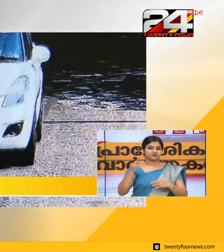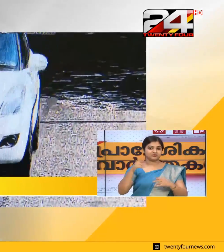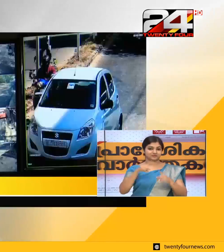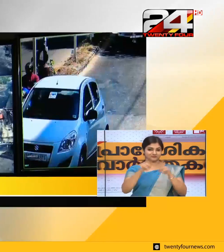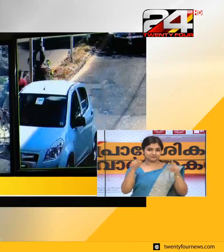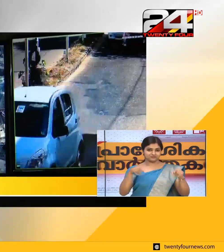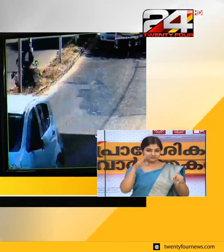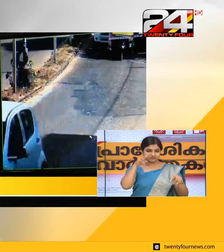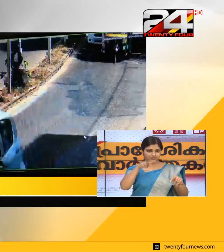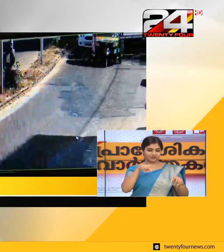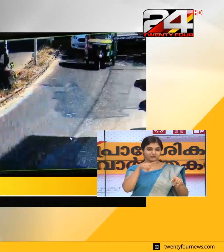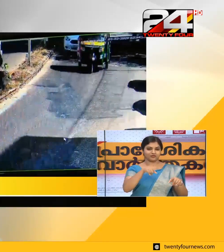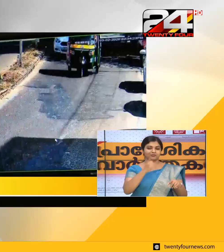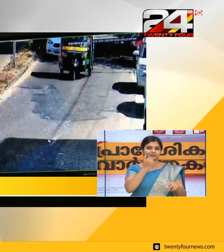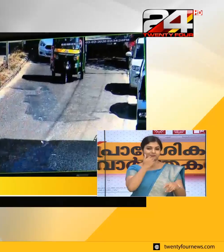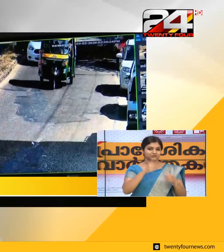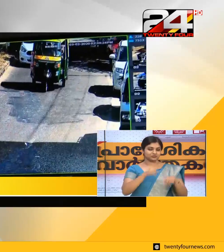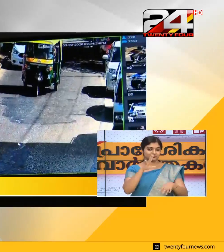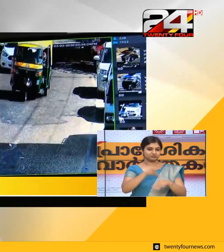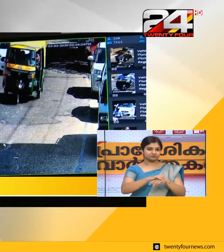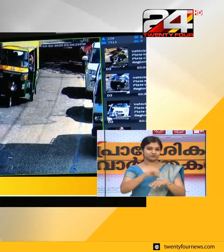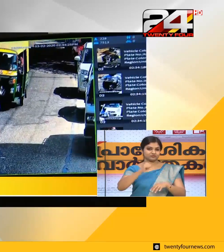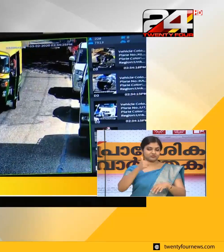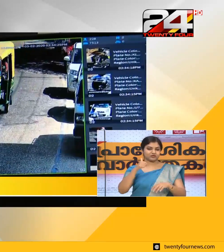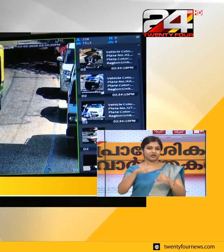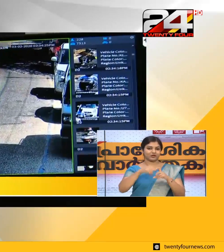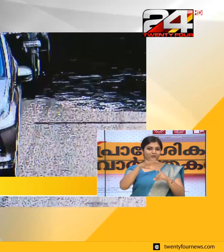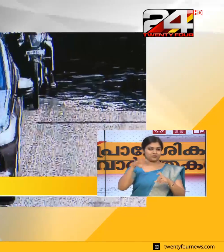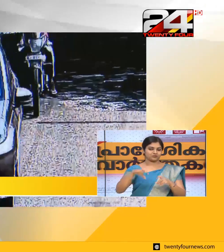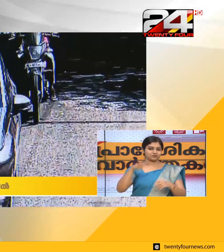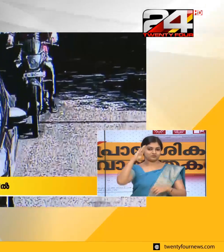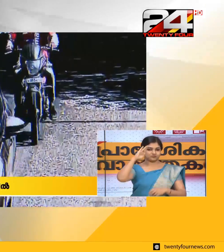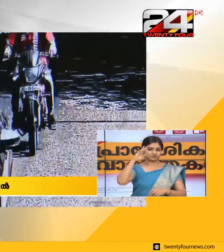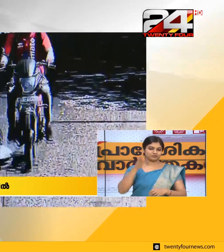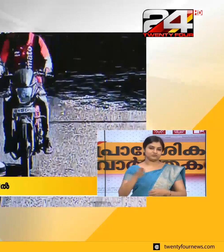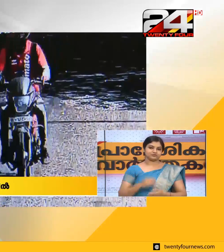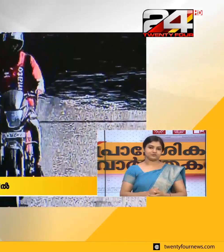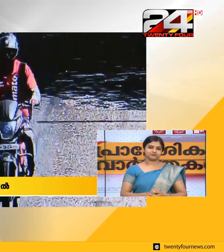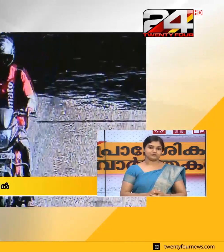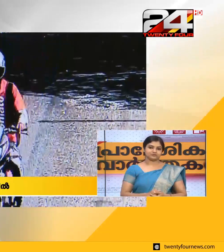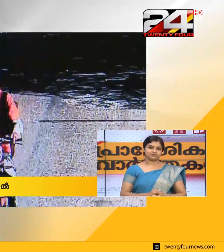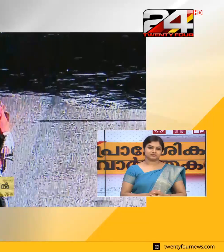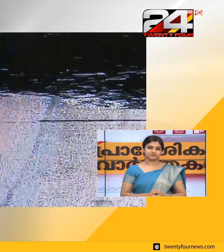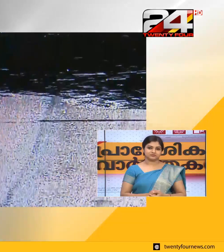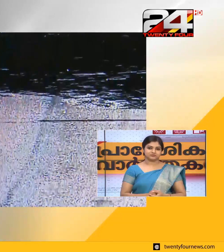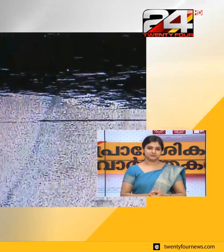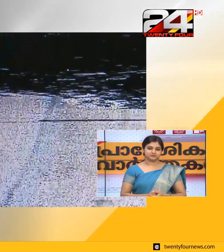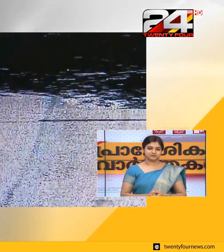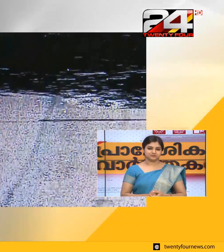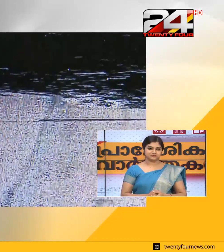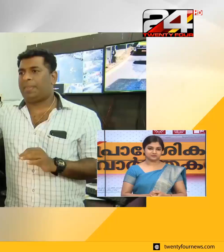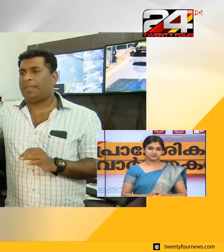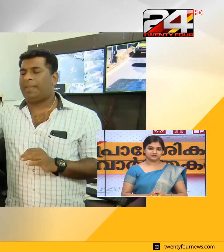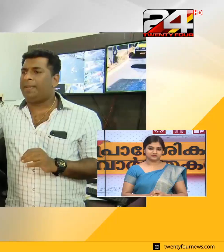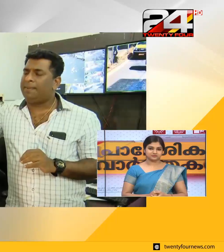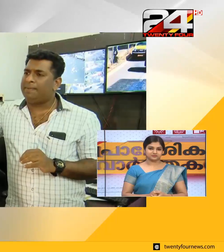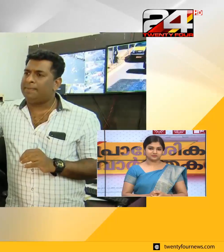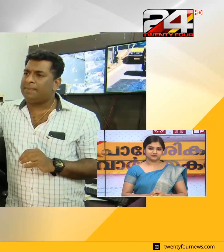നോക്കി കുറ്റവാളിയെ പിടികൂടാൻ കഴിയുമെന്ന പ്രതീക്ഷയിലാണ് കൊച്ചി സിറ്റി പോലീസ്. ക്യാമറമാൻ ഹരീഷിനോടൊപ്പം സഹിന